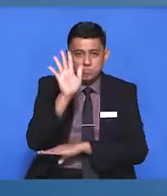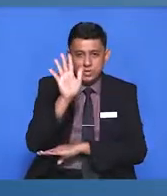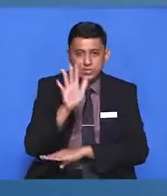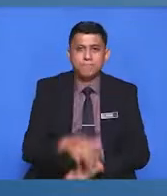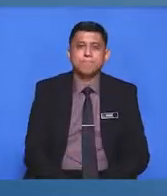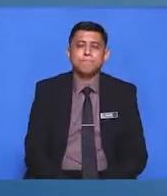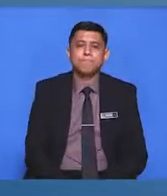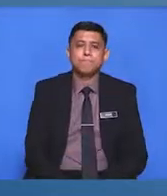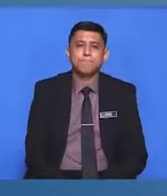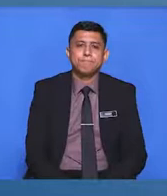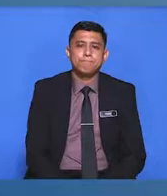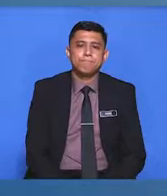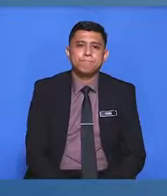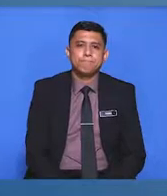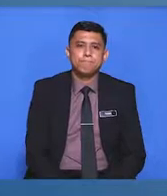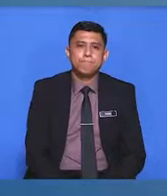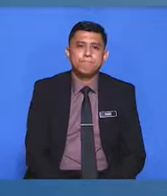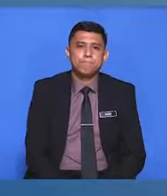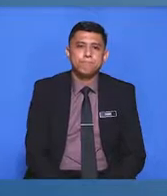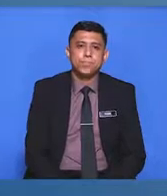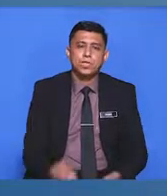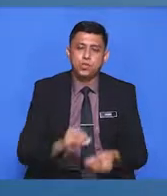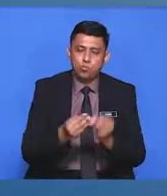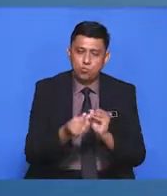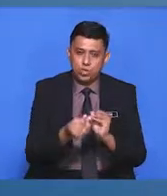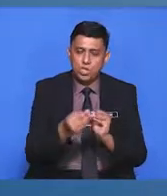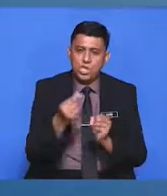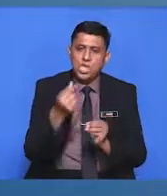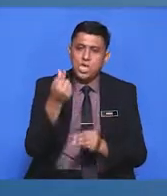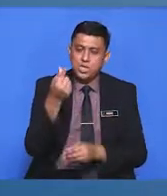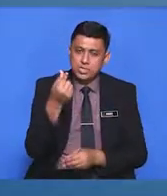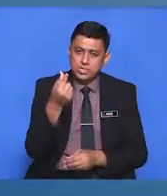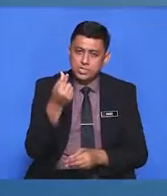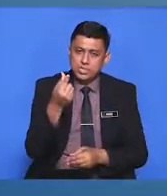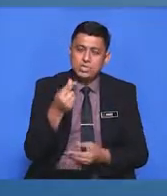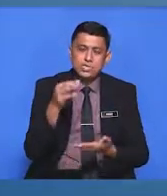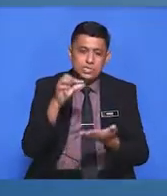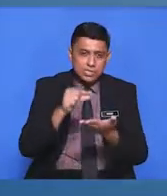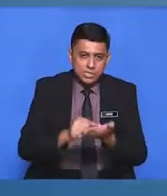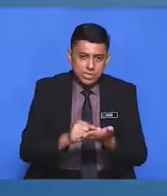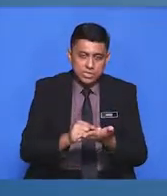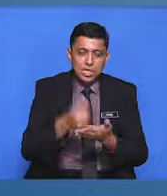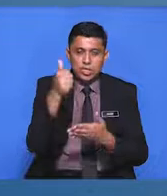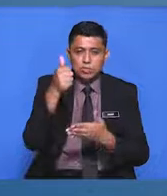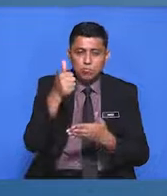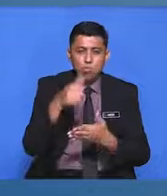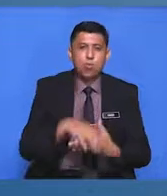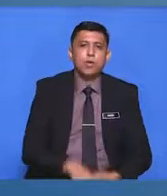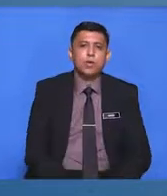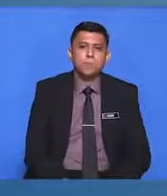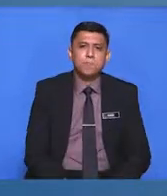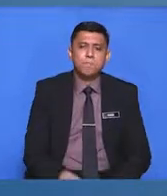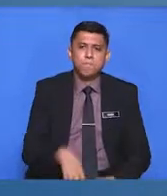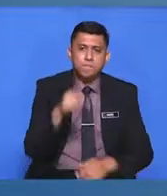Duit syiling 10 sen berwarna perak, berbentuk bulat dan mempunyai nilai